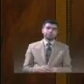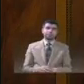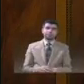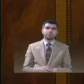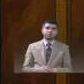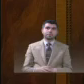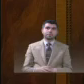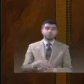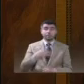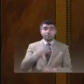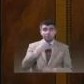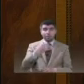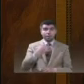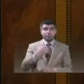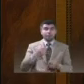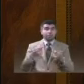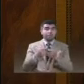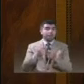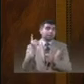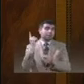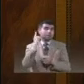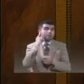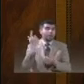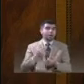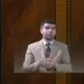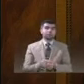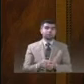أن أعبر عن أنني حين أسمع بعض